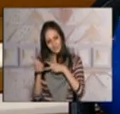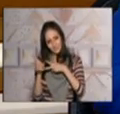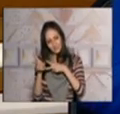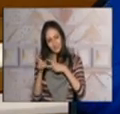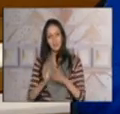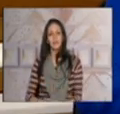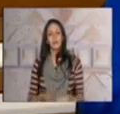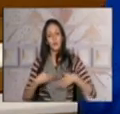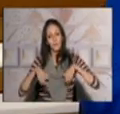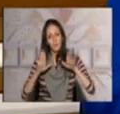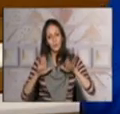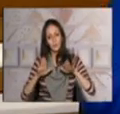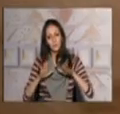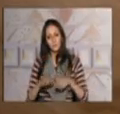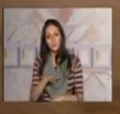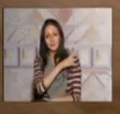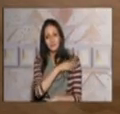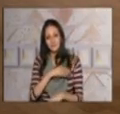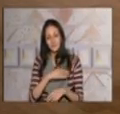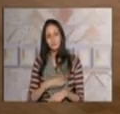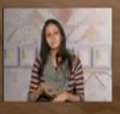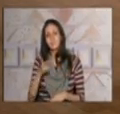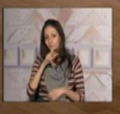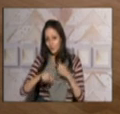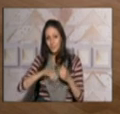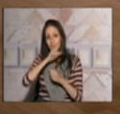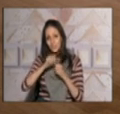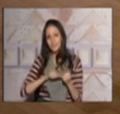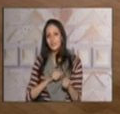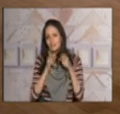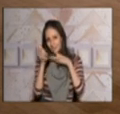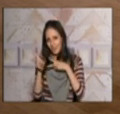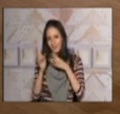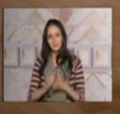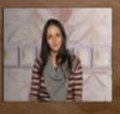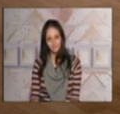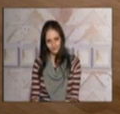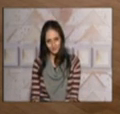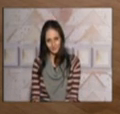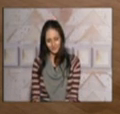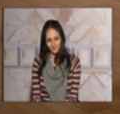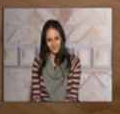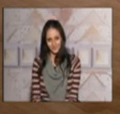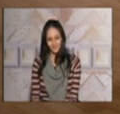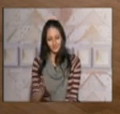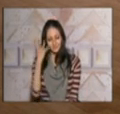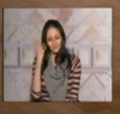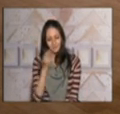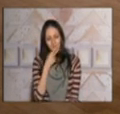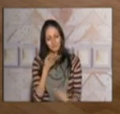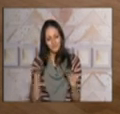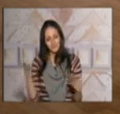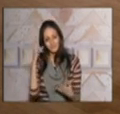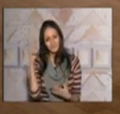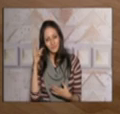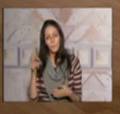وعضو مجلس اداره الشركات السياحيه سابقا. مساء الخير يا فندم. سلمي يا فندم. يعني الحقيقة خبر مفرح